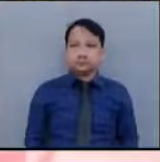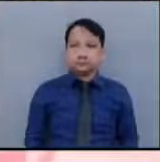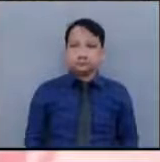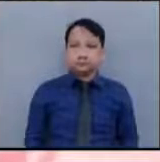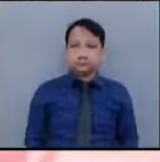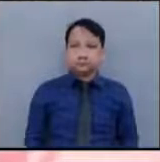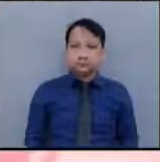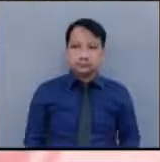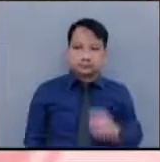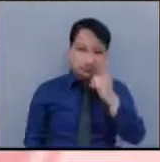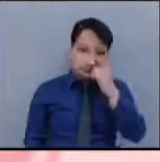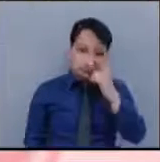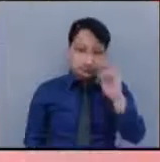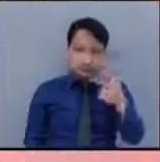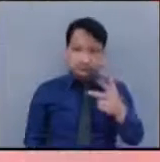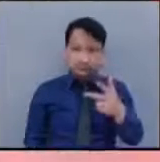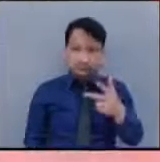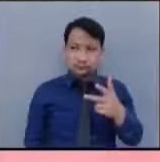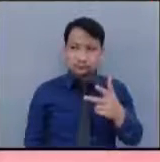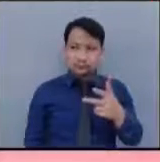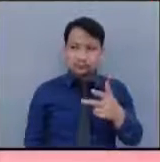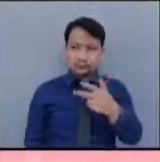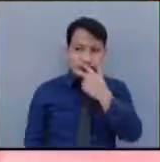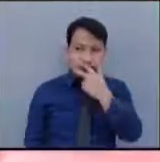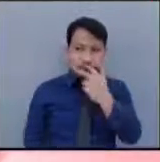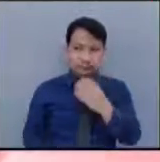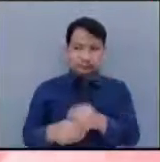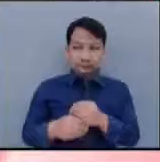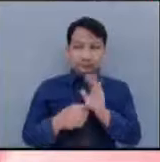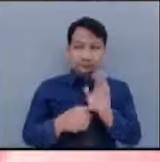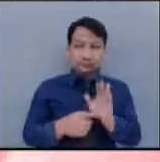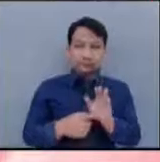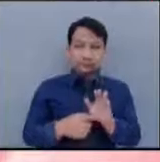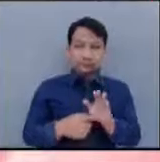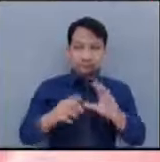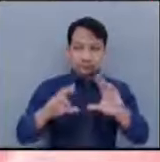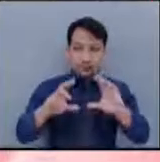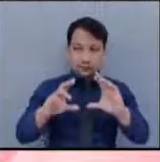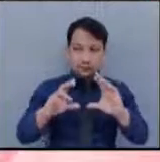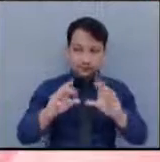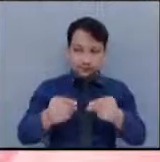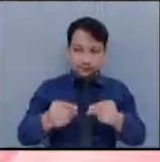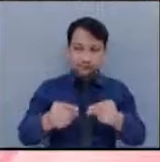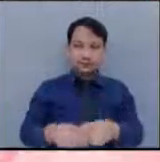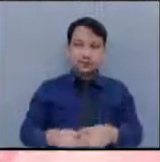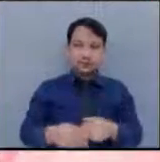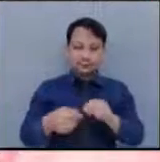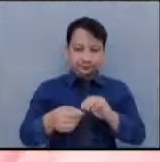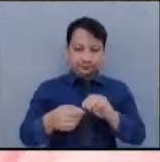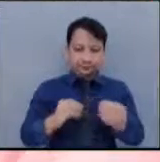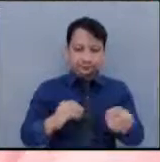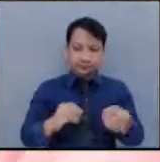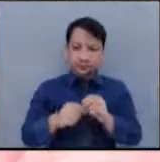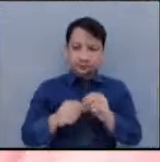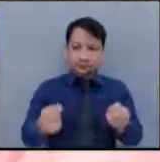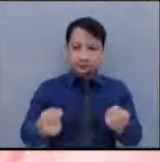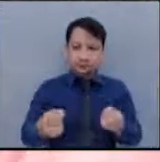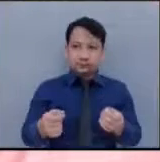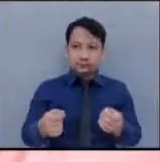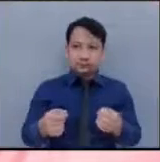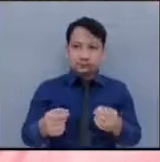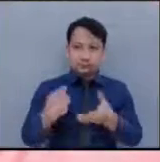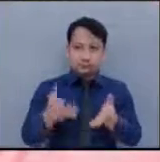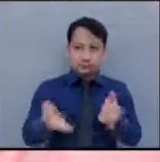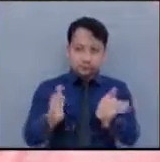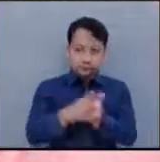third step, yan, mula dito sa ating crosswise na pag-fold, ibalik muli sa pagkatupi pa crosswise at itupi ang